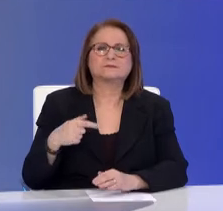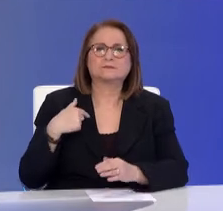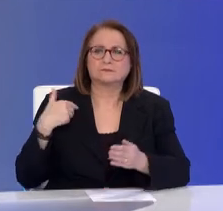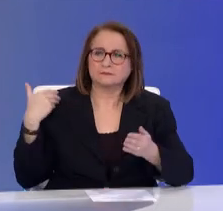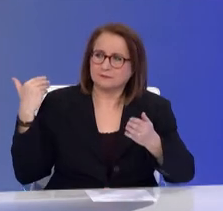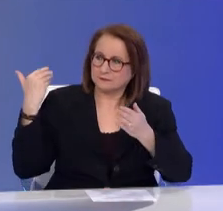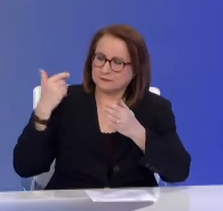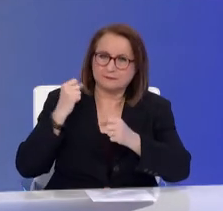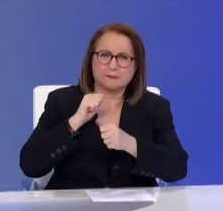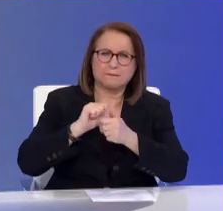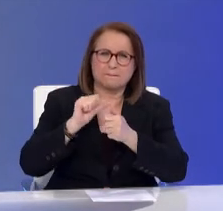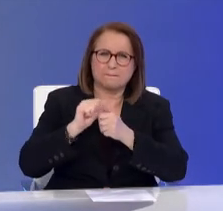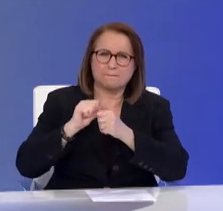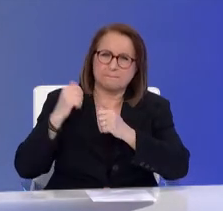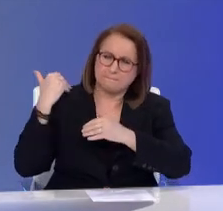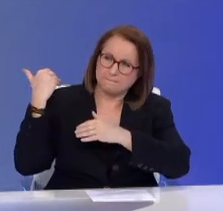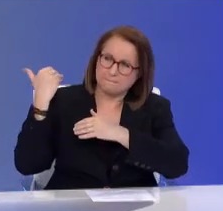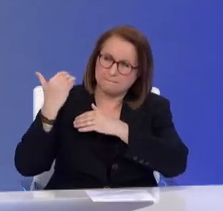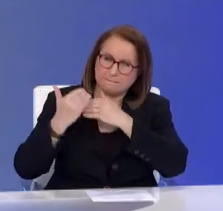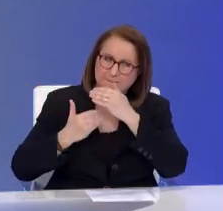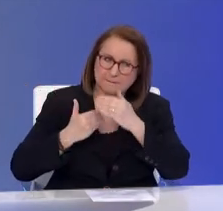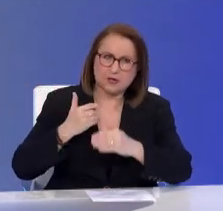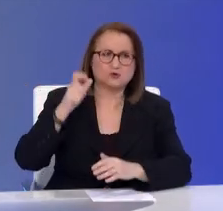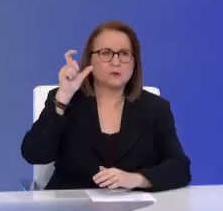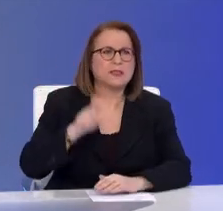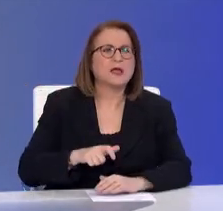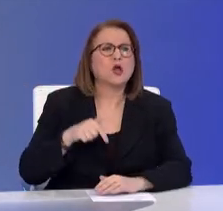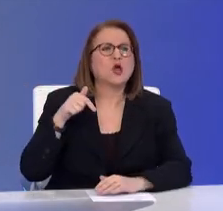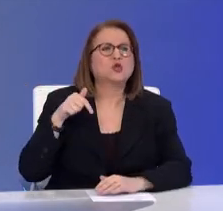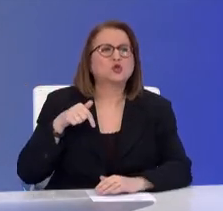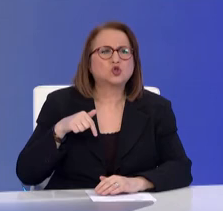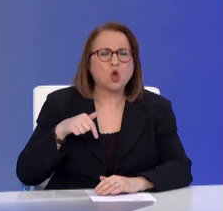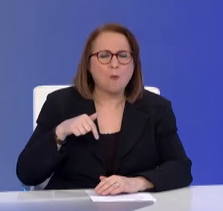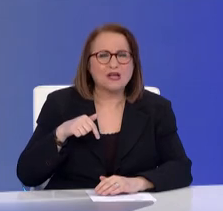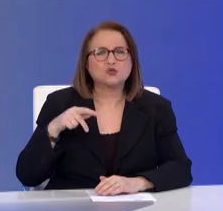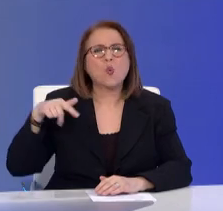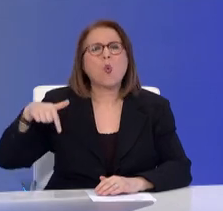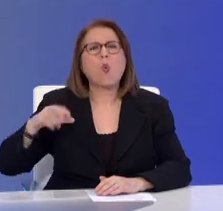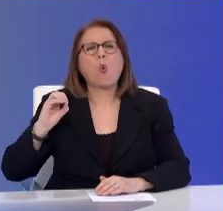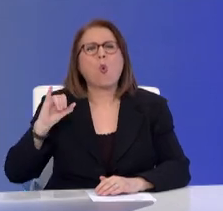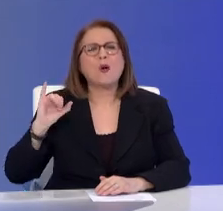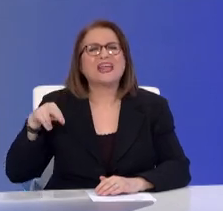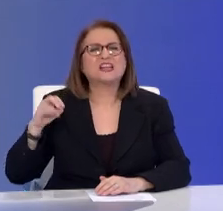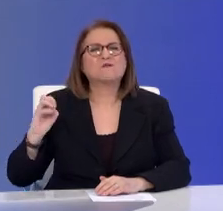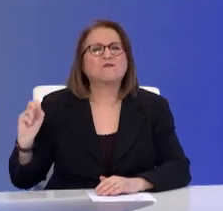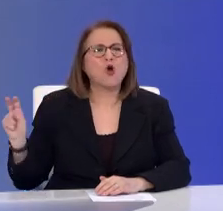μερικούς μήνες, όταν ο Τόμας Winthrop είχε